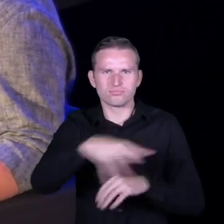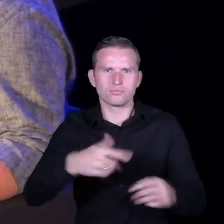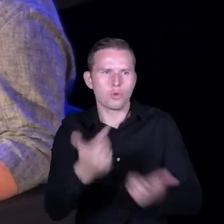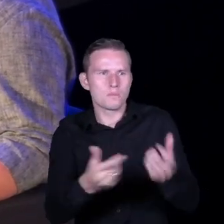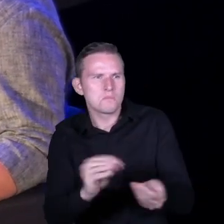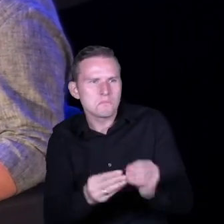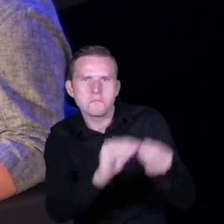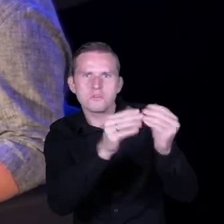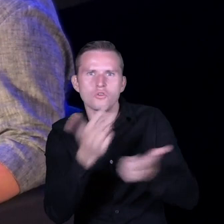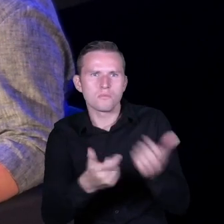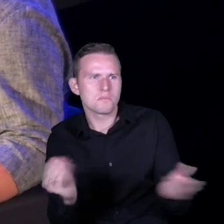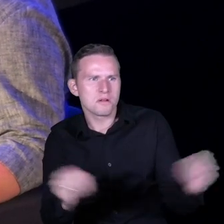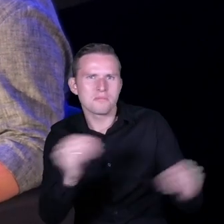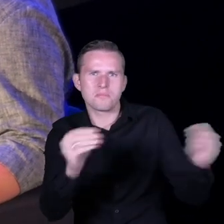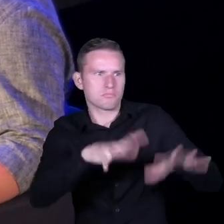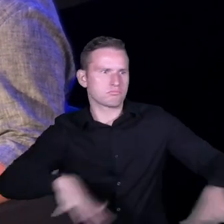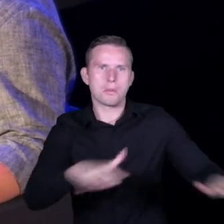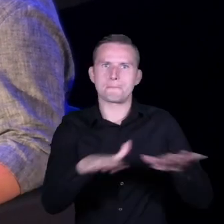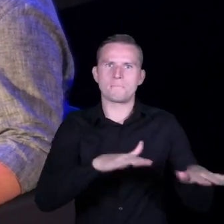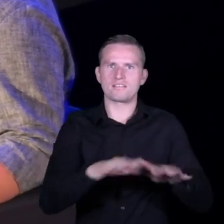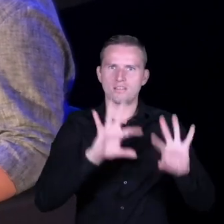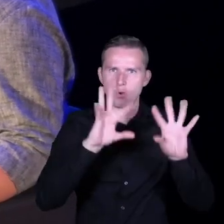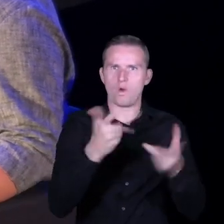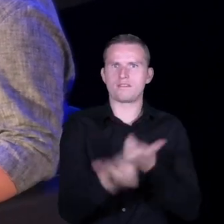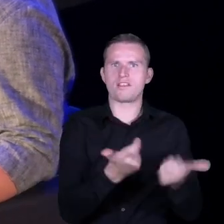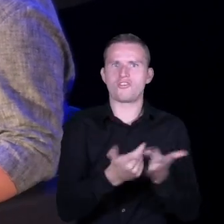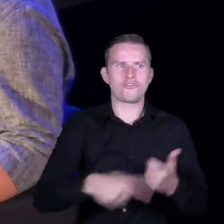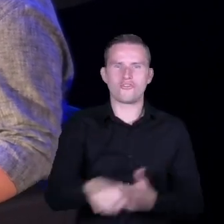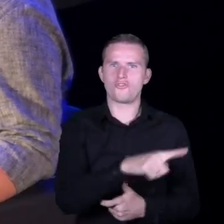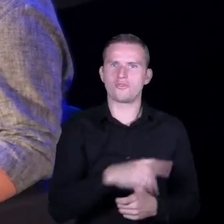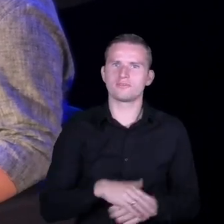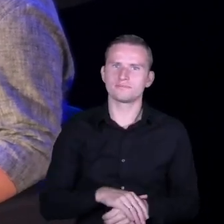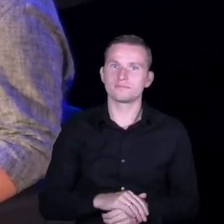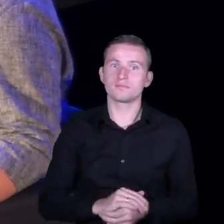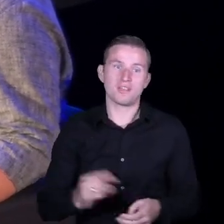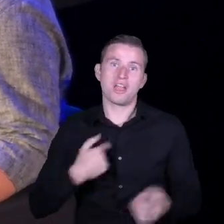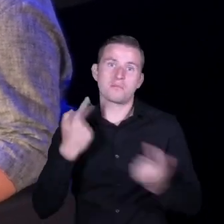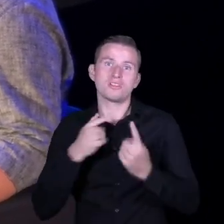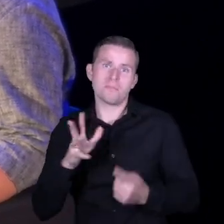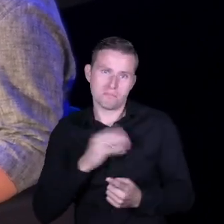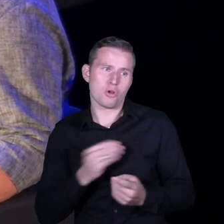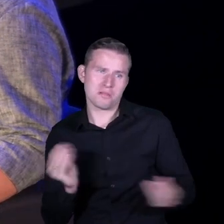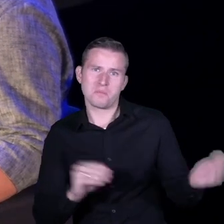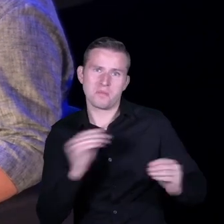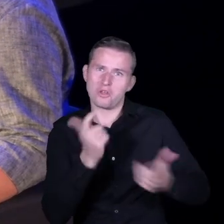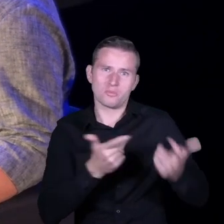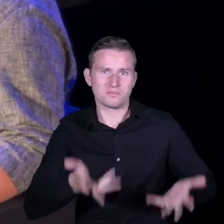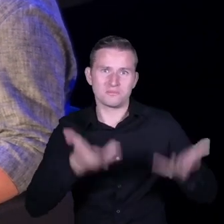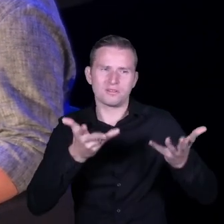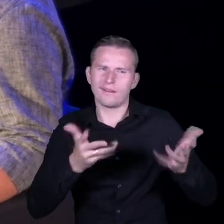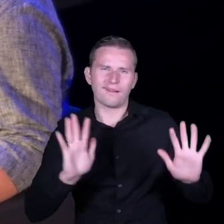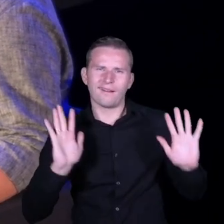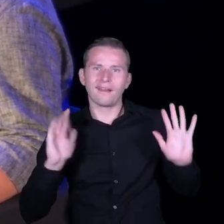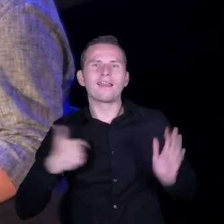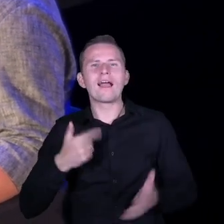nową wizualność czy taką atrakcyjność, ale uznałam, że ja tylko kupię materiały, zostawię tę radość dzieciom,